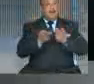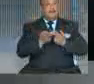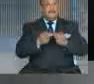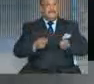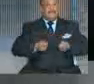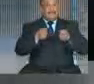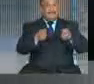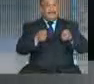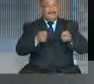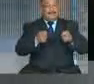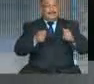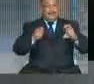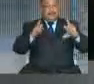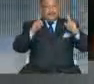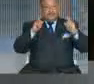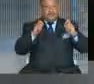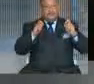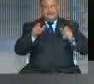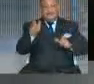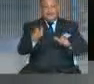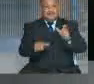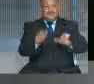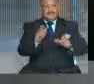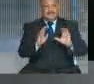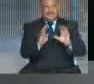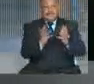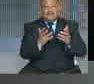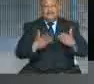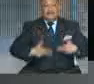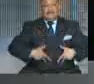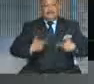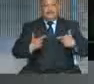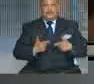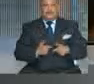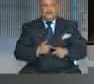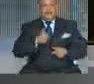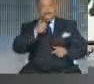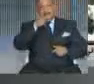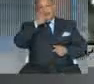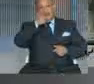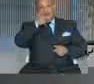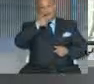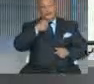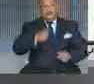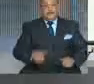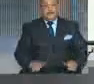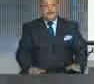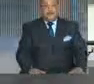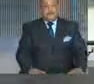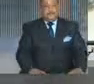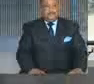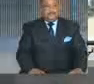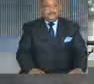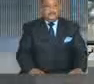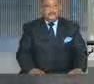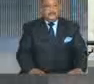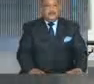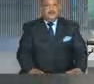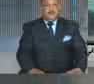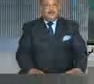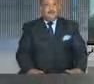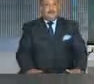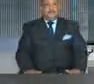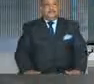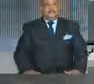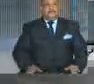يرحمه. نحب باقي نحب المسرح معنا يجري في عروقي. هذا الفنان القدير قدم الكثير للفن